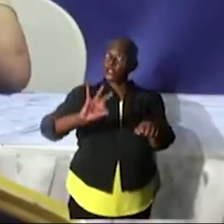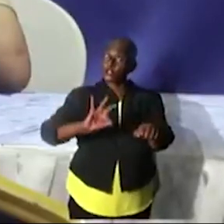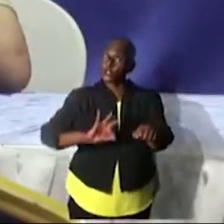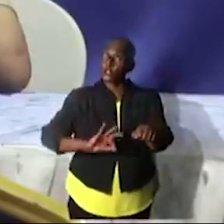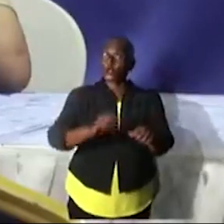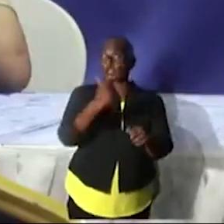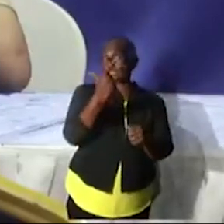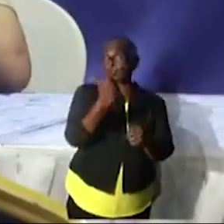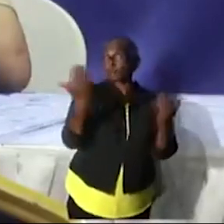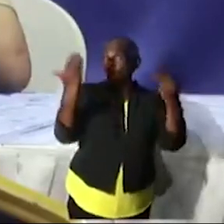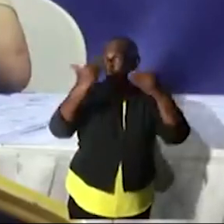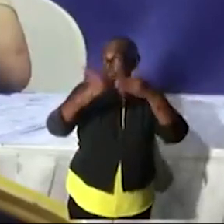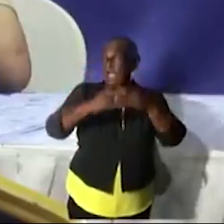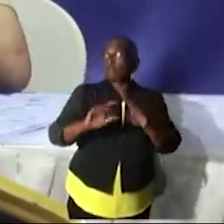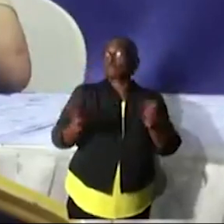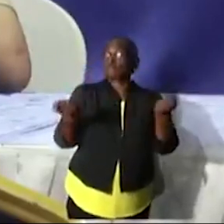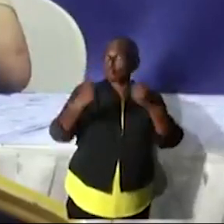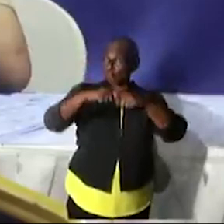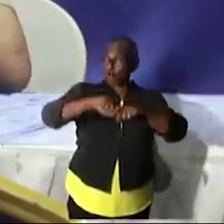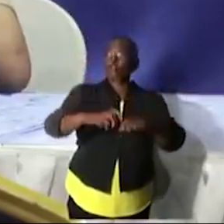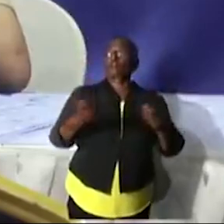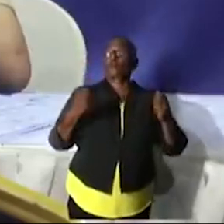tot 7 uur.